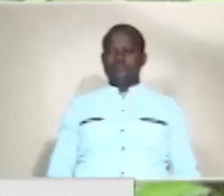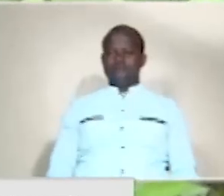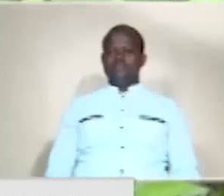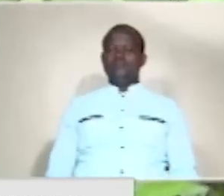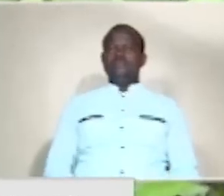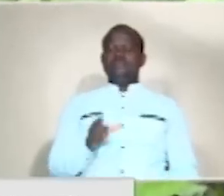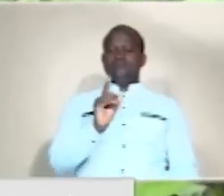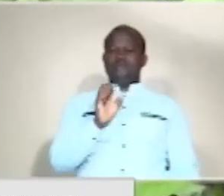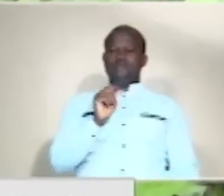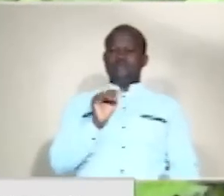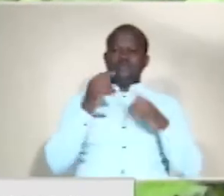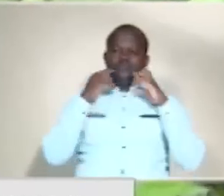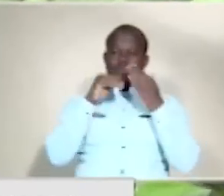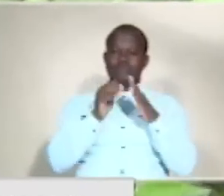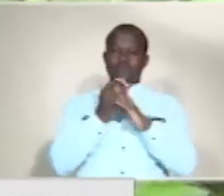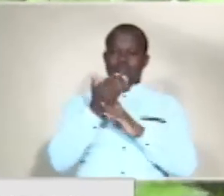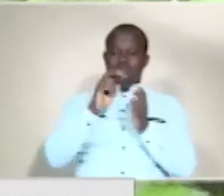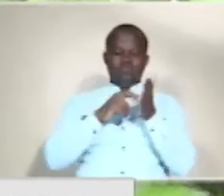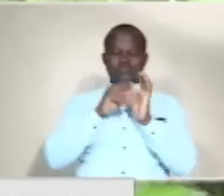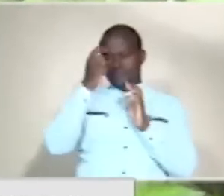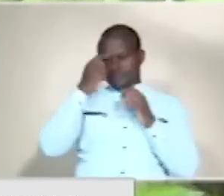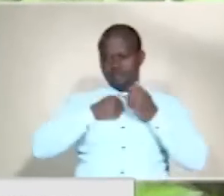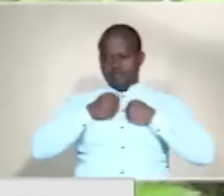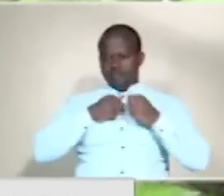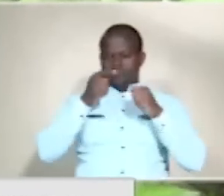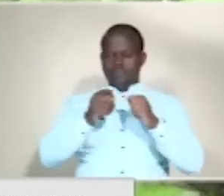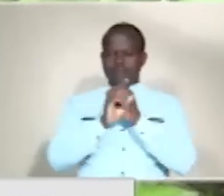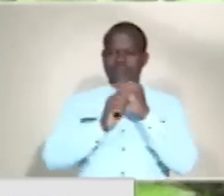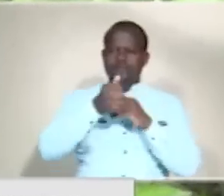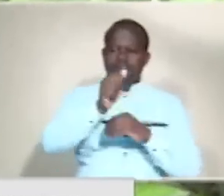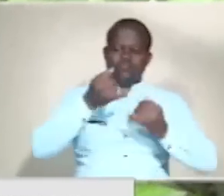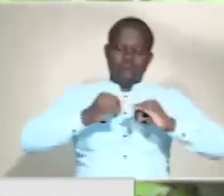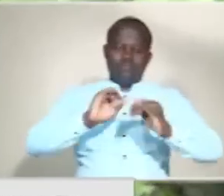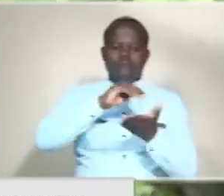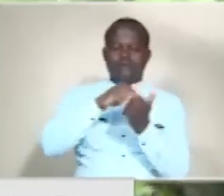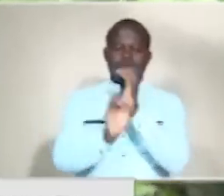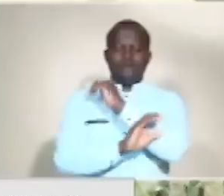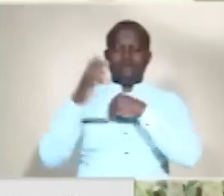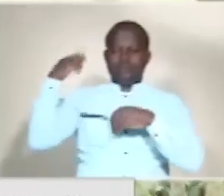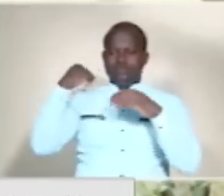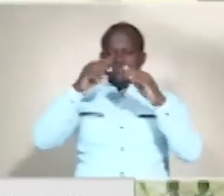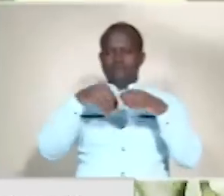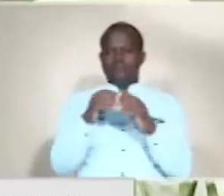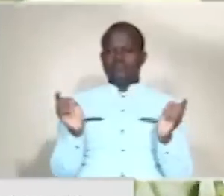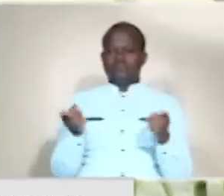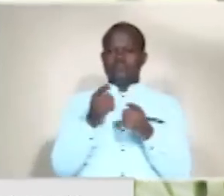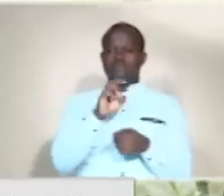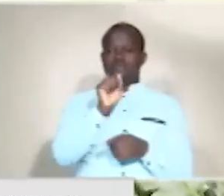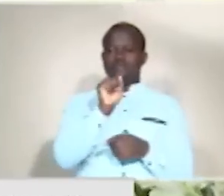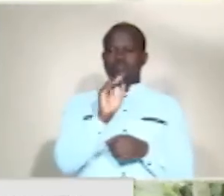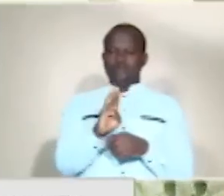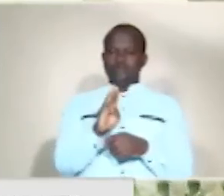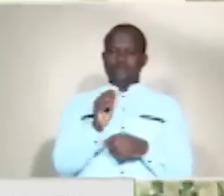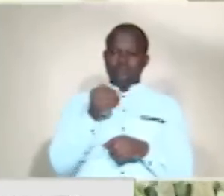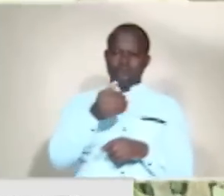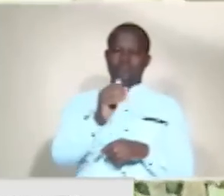Denise avuga ko binyuze mu mushinga guverinoma y'u Rwanda yazanye mu karere k'iwabo ushyirwa mu bikorwa n'ikigo cy'igihugu gishinzwe ubuhinzi n'ubworozi RAB